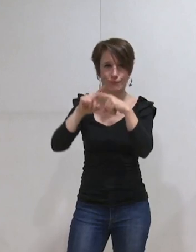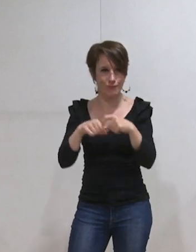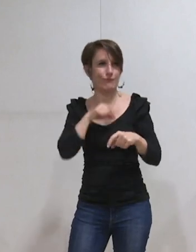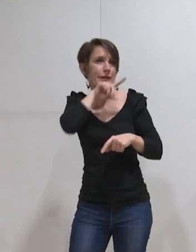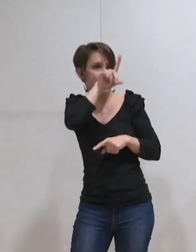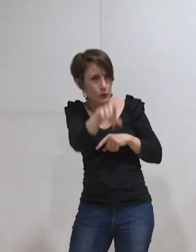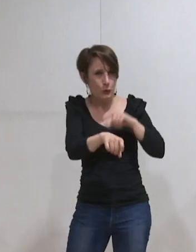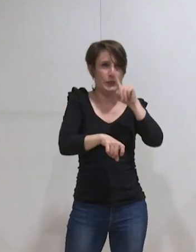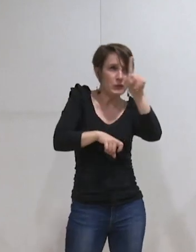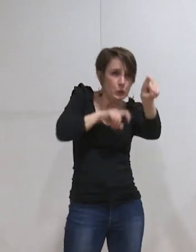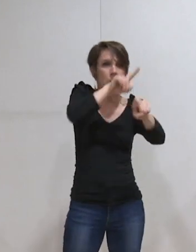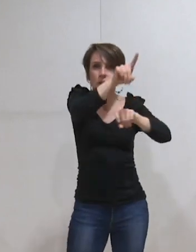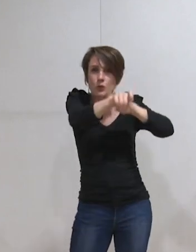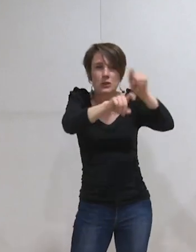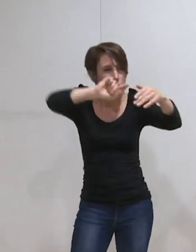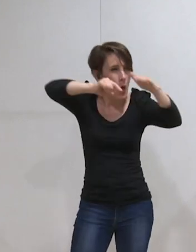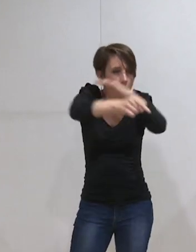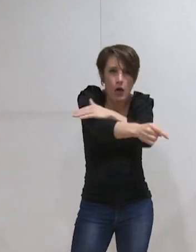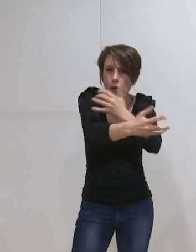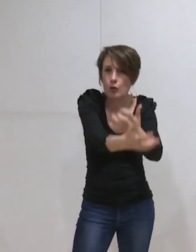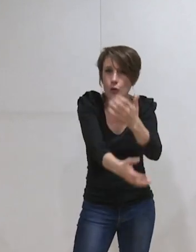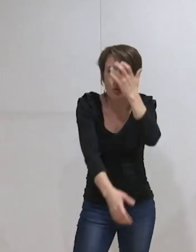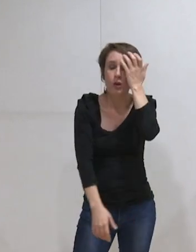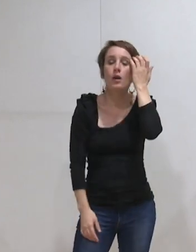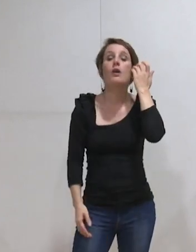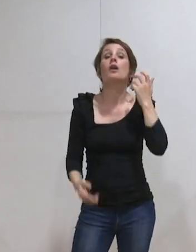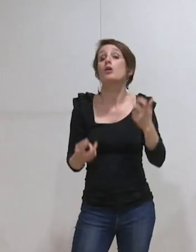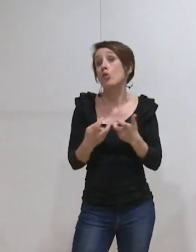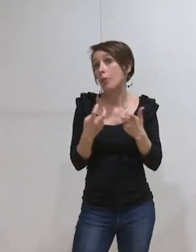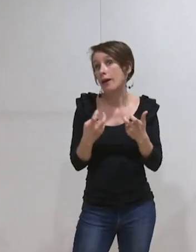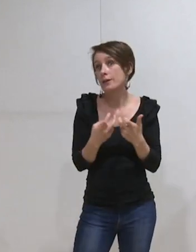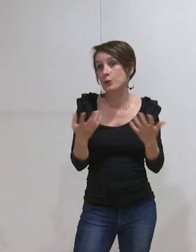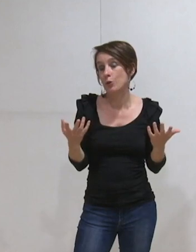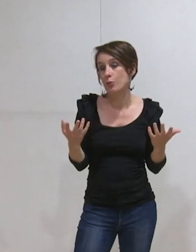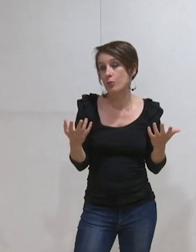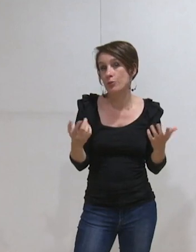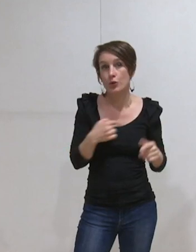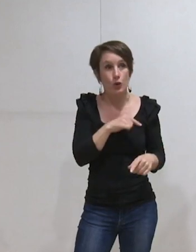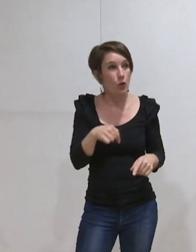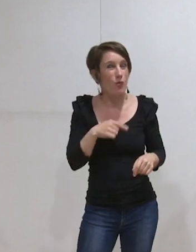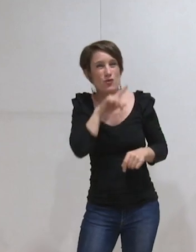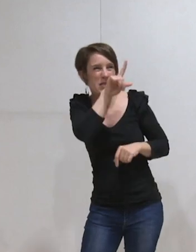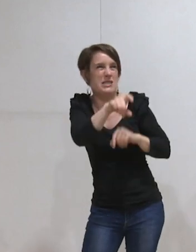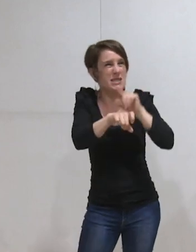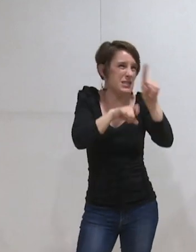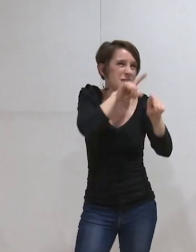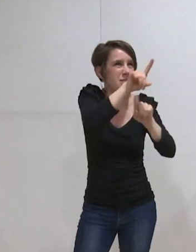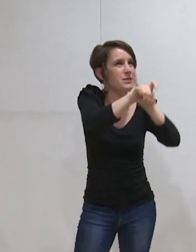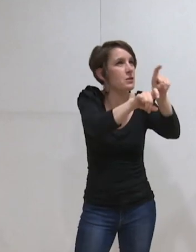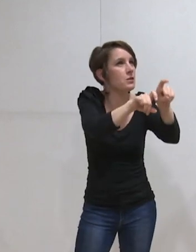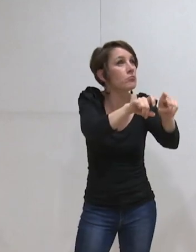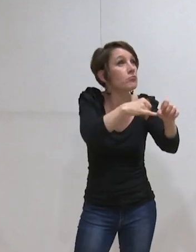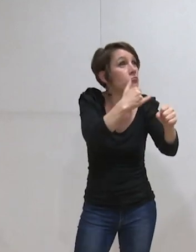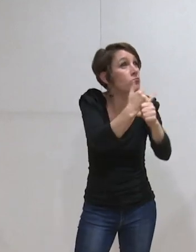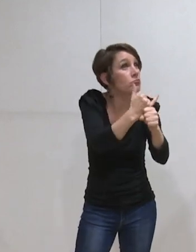essayer d'en savoir un peu plus alors quand on requestionne par exemple on apprend que pour le sport